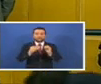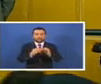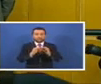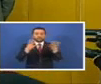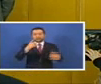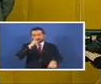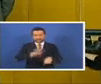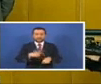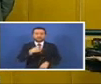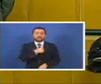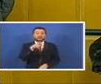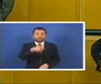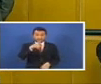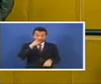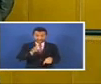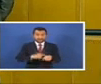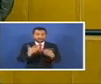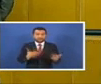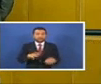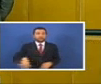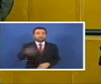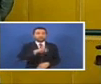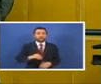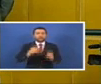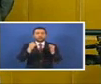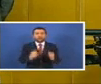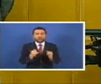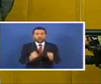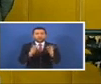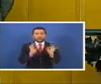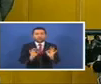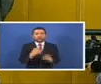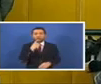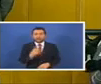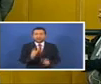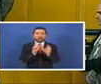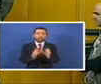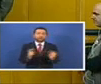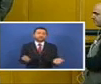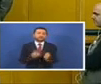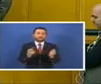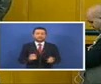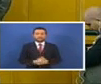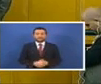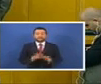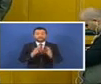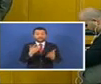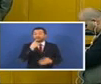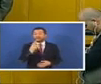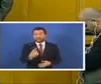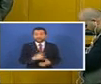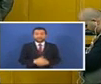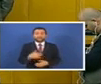inandık. Bu inancımızı bütün olumsuzluklara rağmen muhafaza ediyoruz. Ve diyoruz